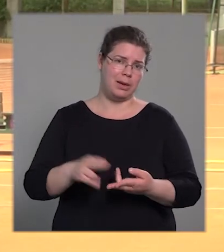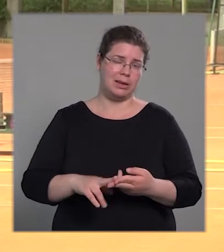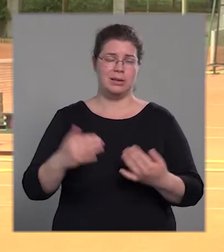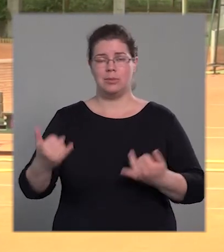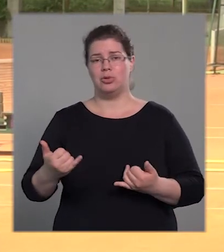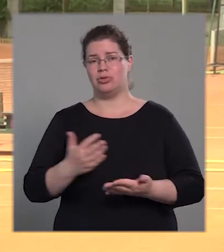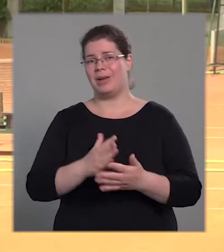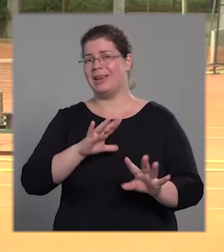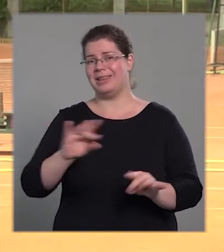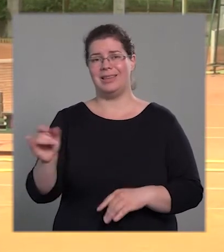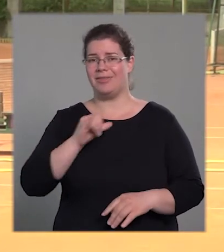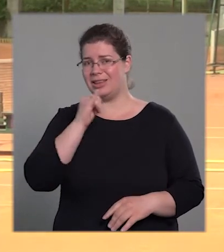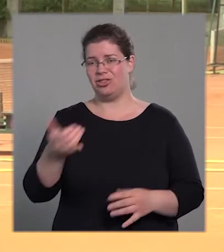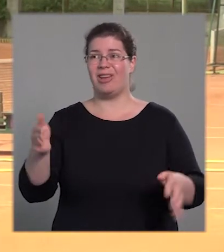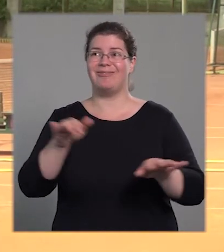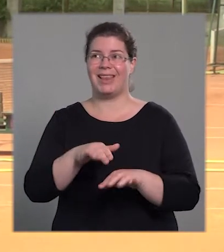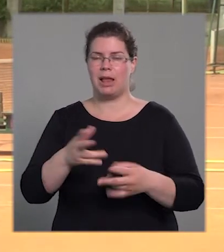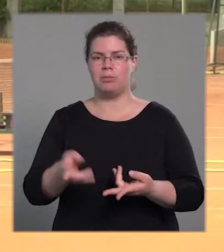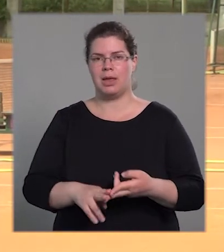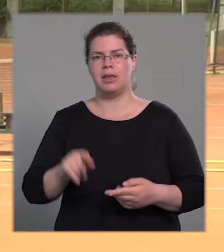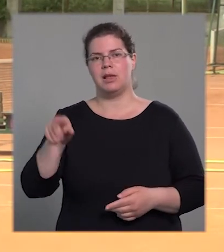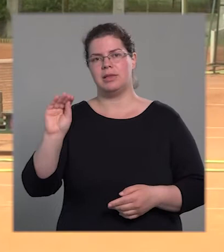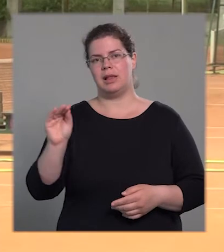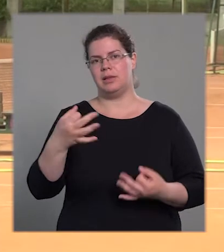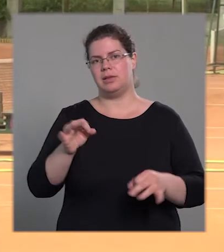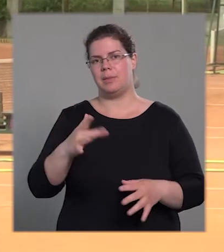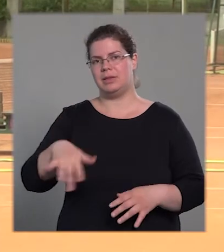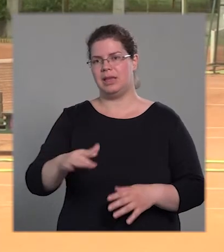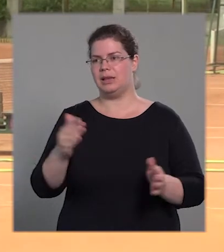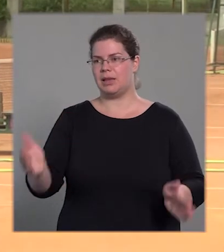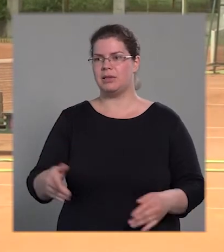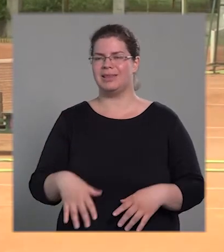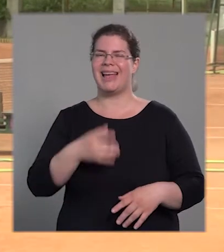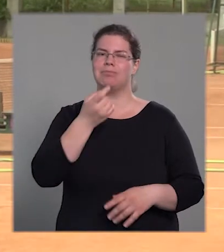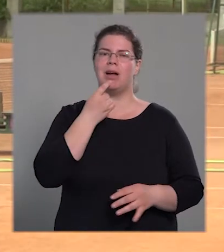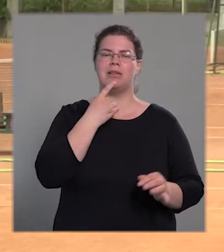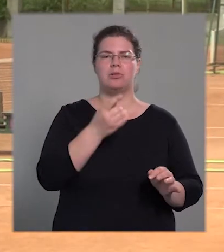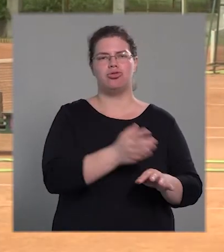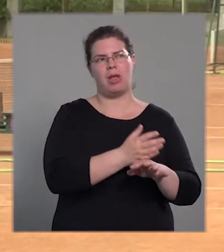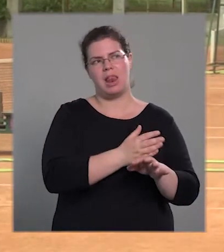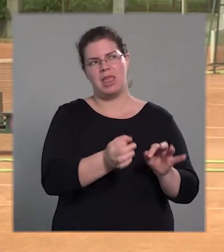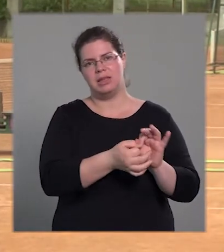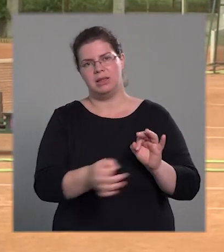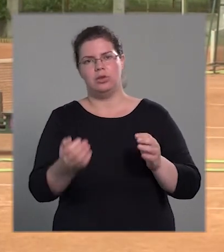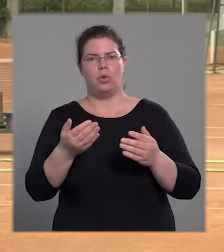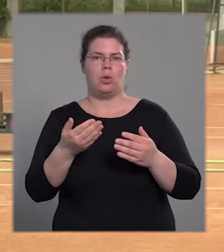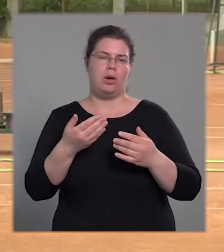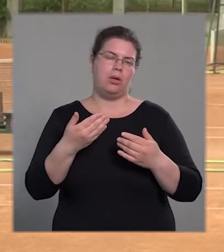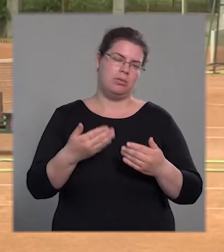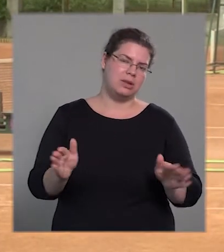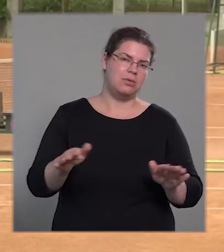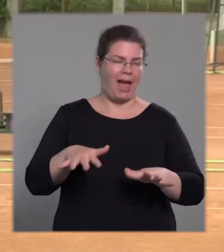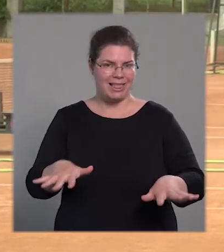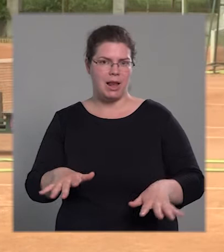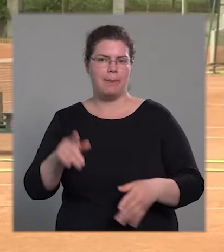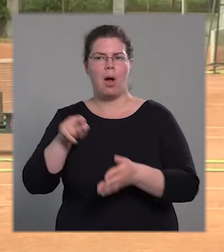nem üzemeltetünk fedett pályát, ami azt jelenti a szabadtéri szezon jelen nálunk, hogy március elejétől vagyunk nyitva általában október